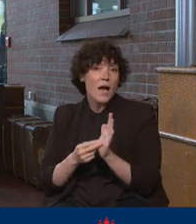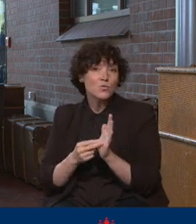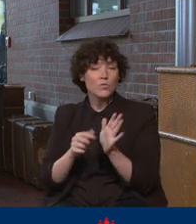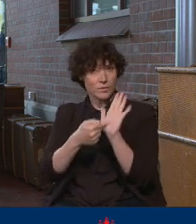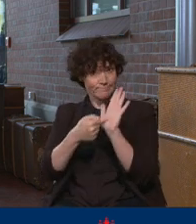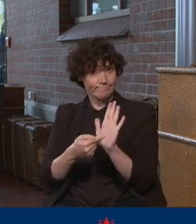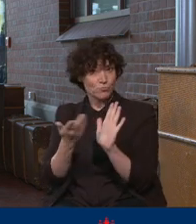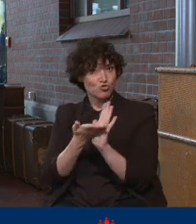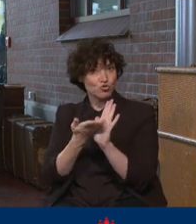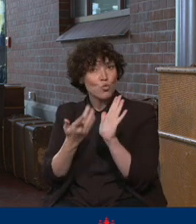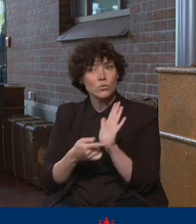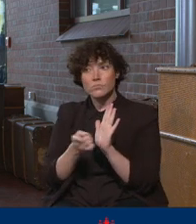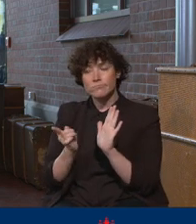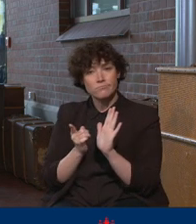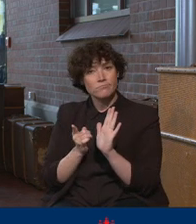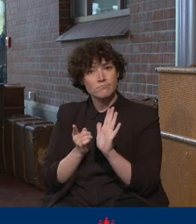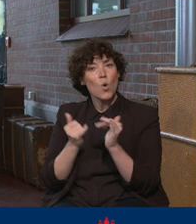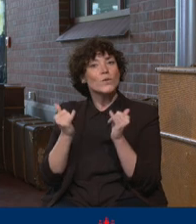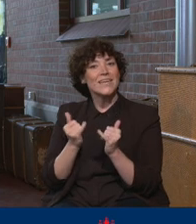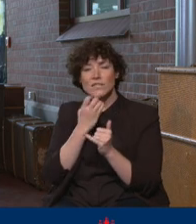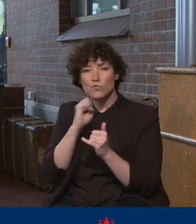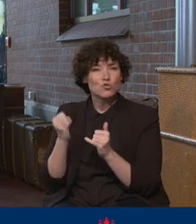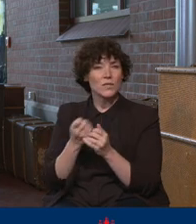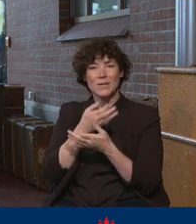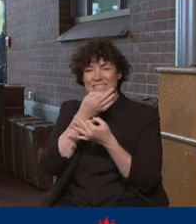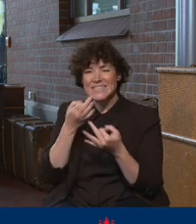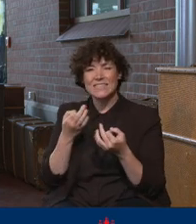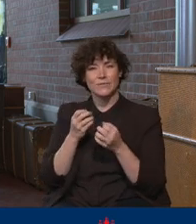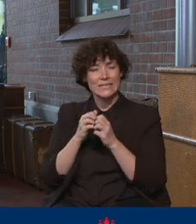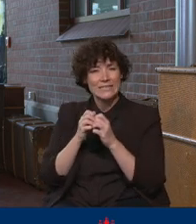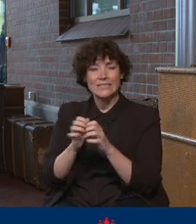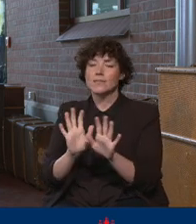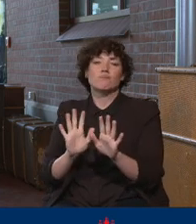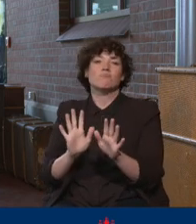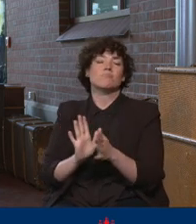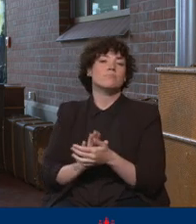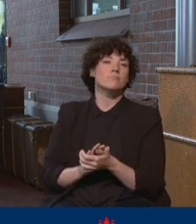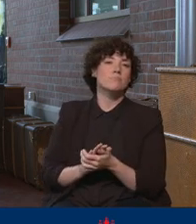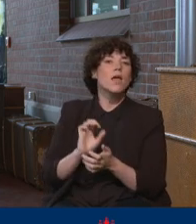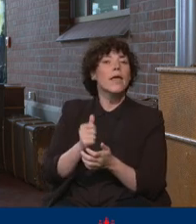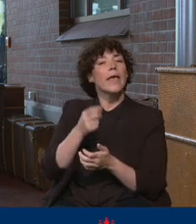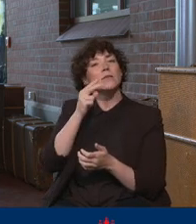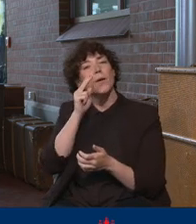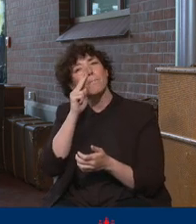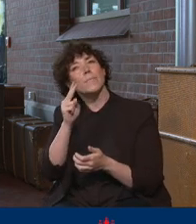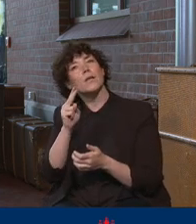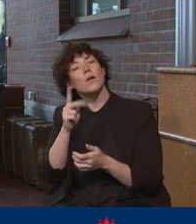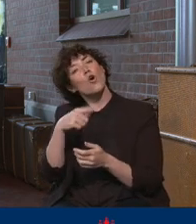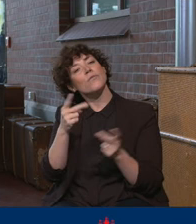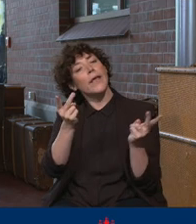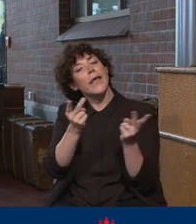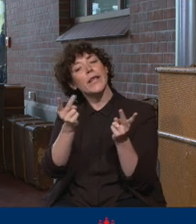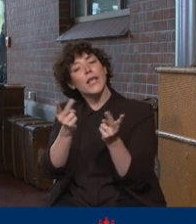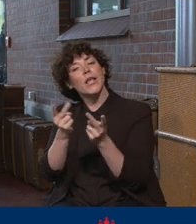jetzt keine sorge gar nicht akribisch mehr machen und auf den ersten blick sind die auch in die ziemlich ähnlich